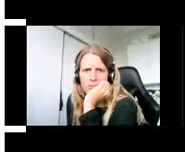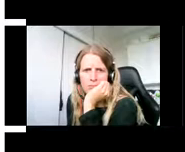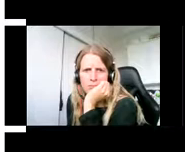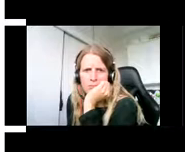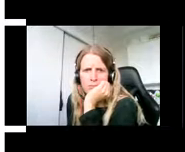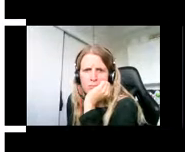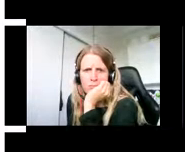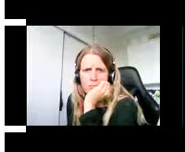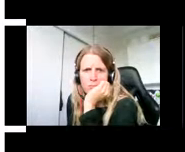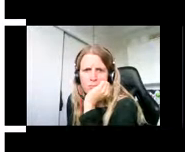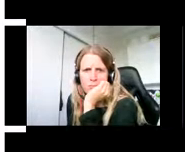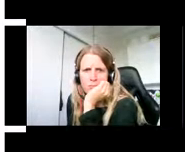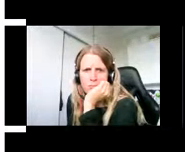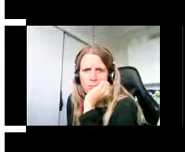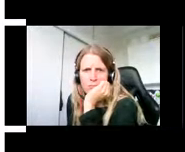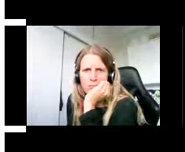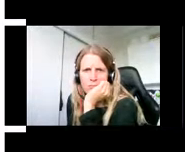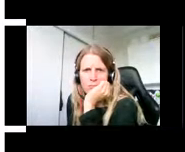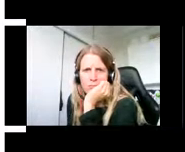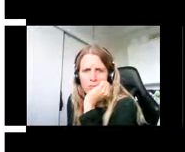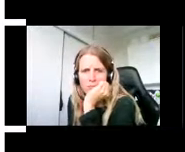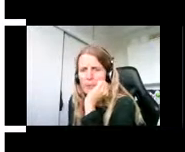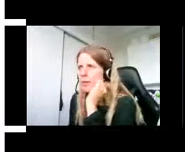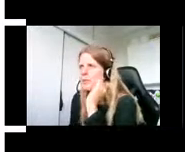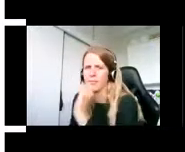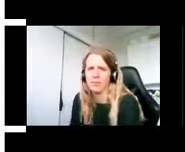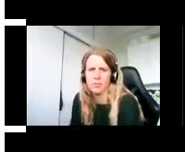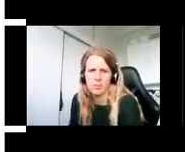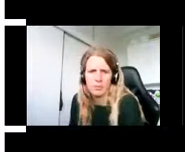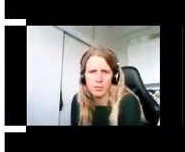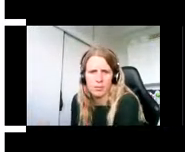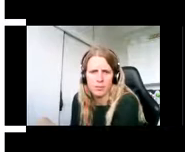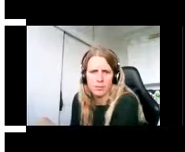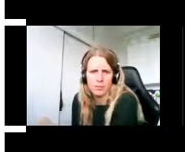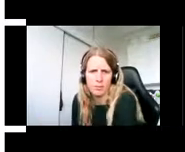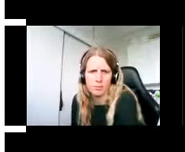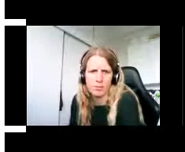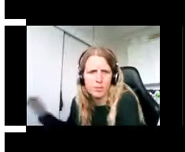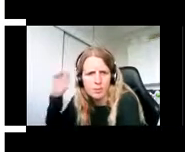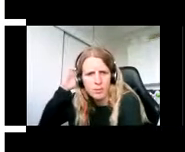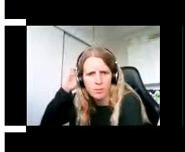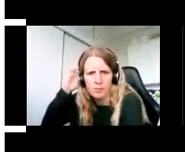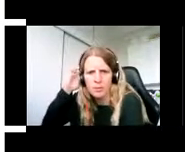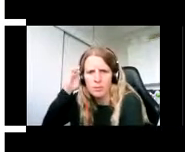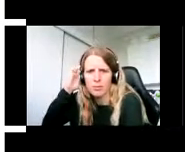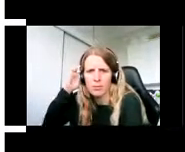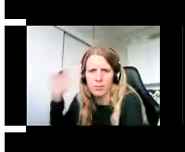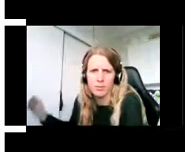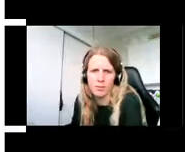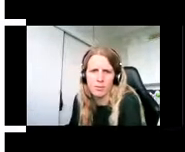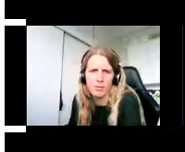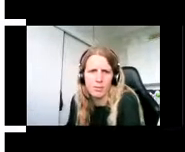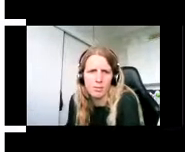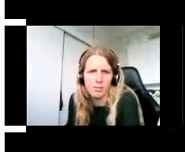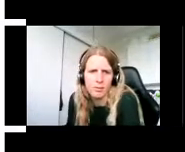hij niet meer terug, dan blijft dat plekje ook leeg. En onze voorkeur is dus heel duidelijk. Een ouder betaalt enkel die dag dat het kind komt